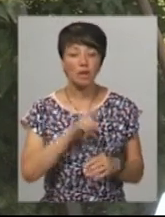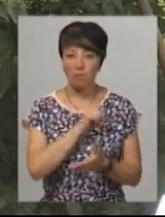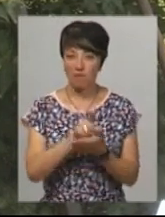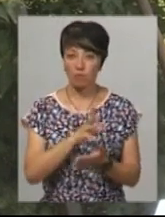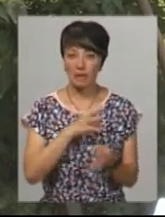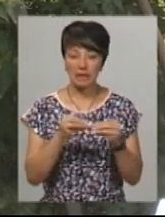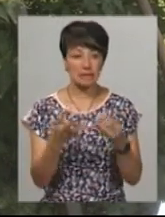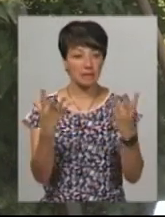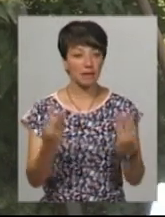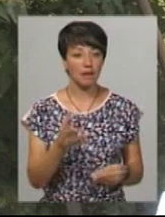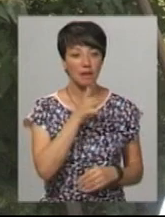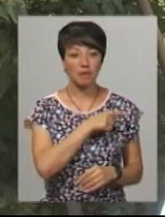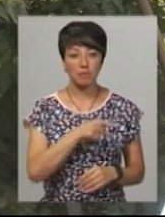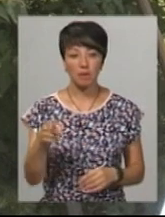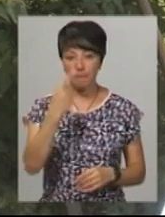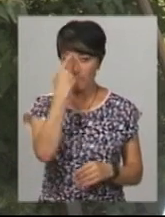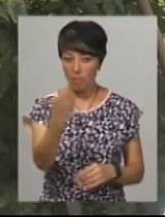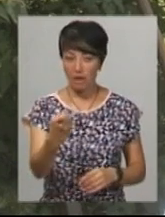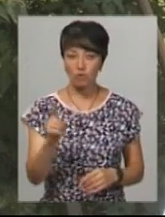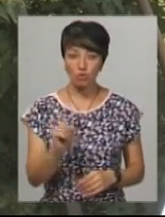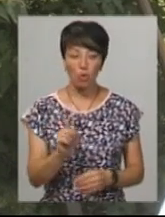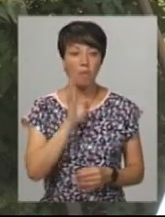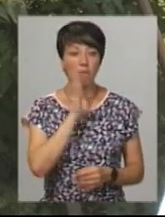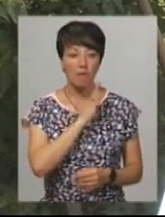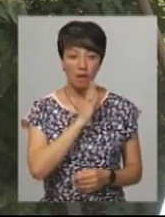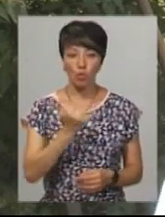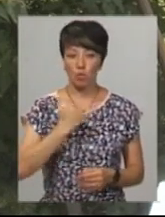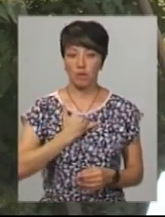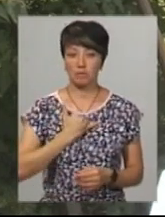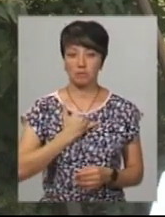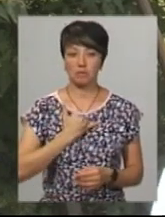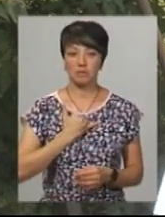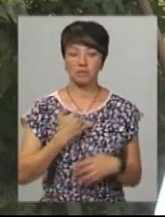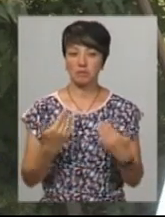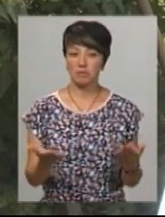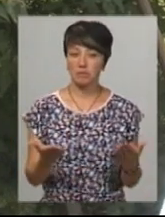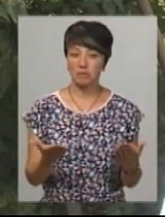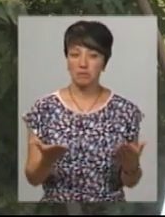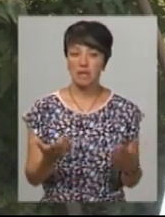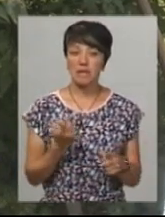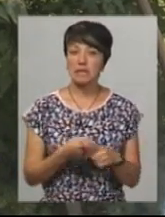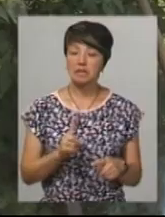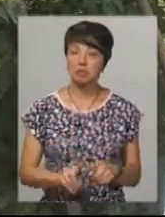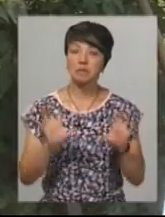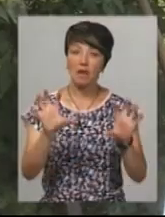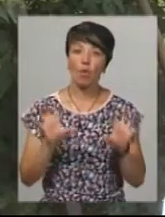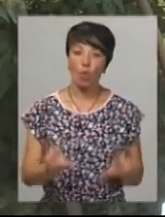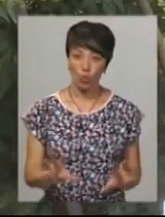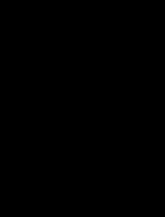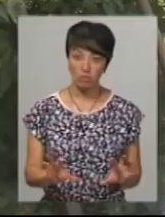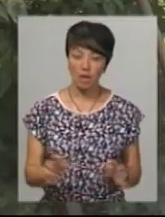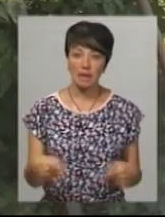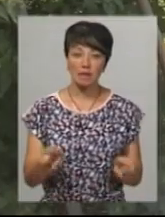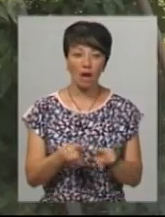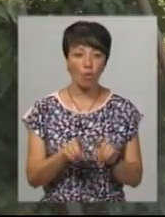була в 10-денний термін попередити їх, що мама знаходиться в мене. Ну, разом з тим, цим законом